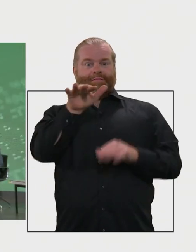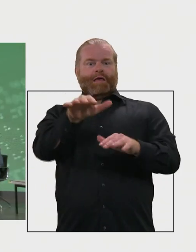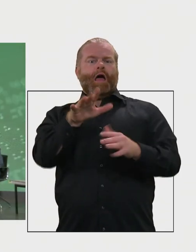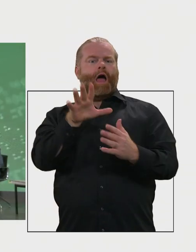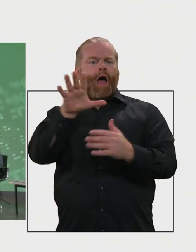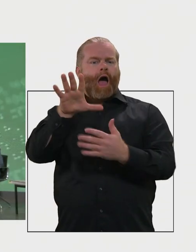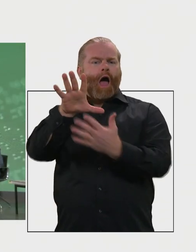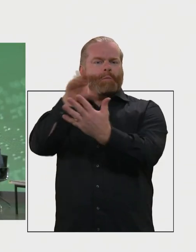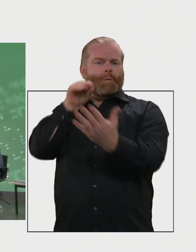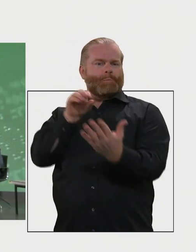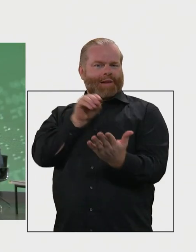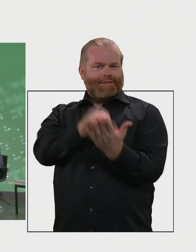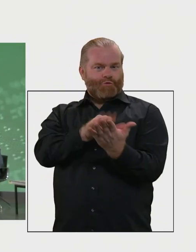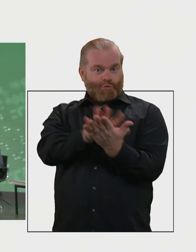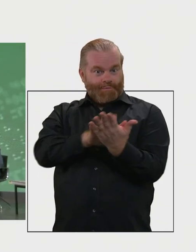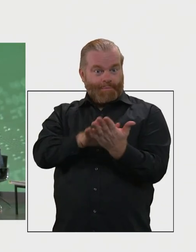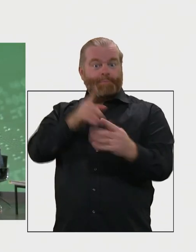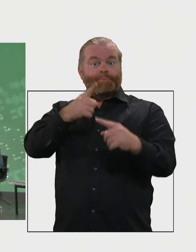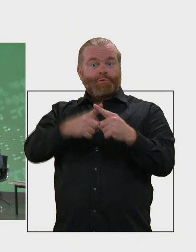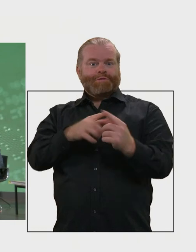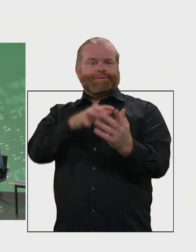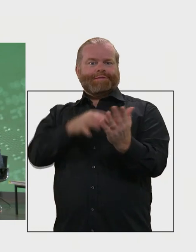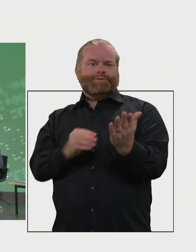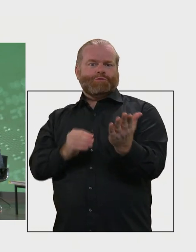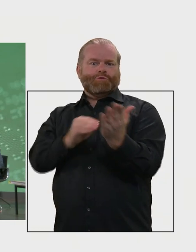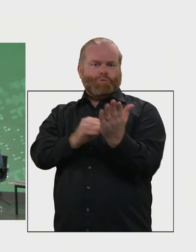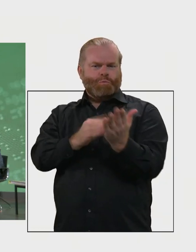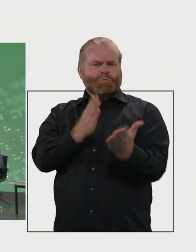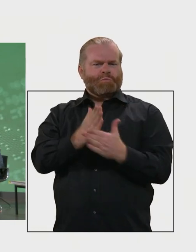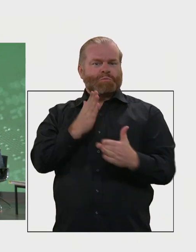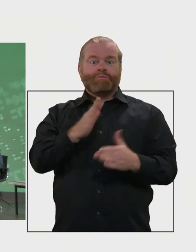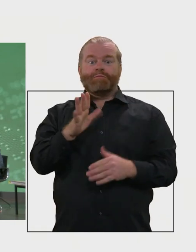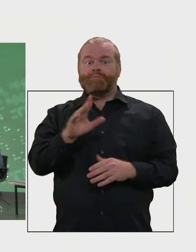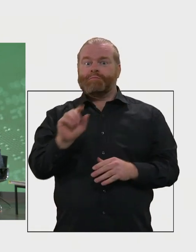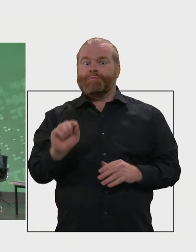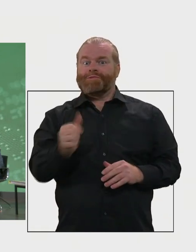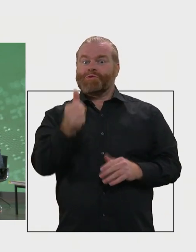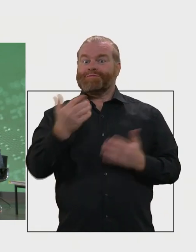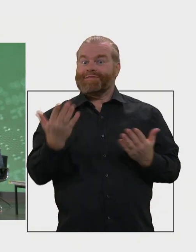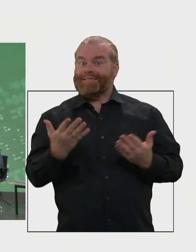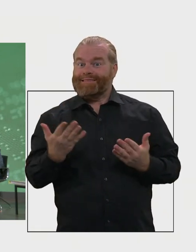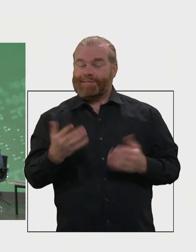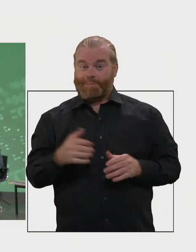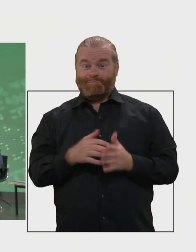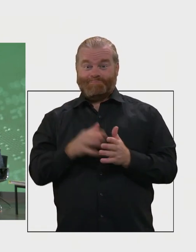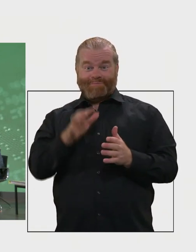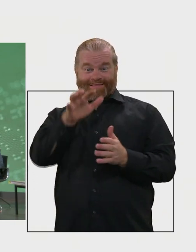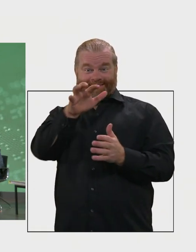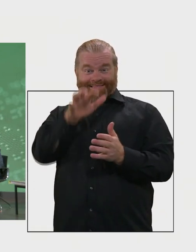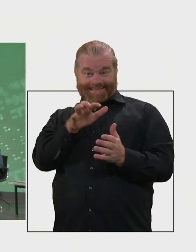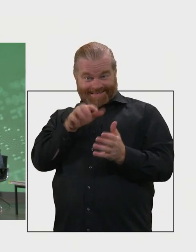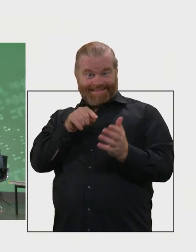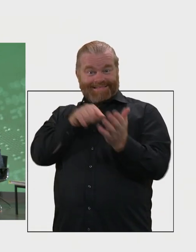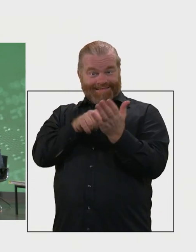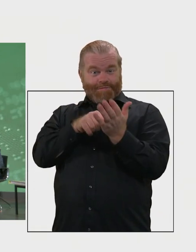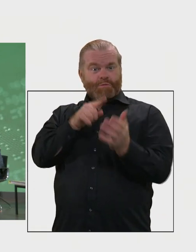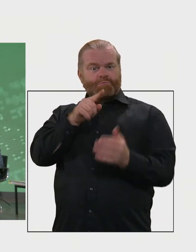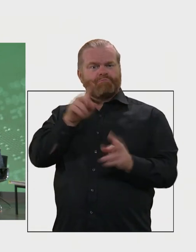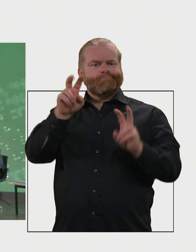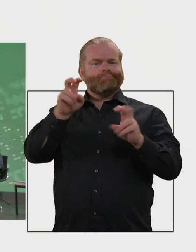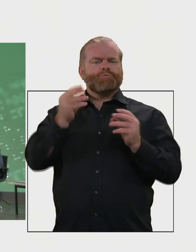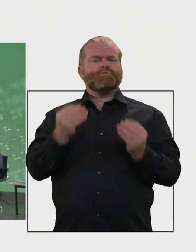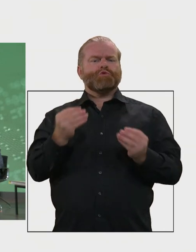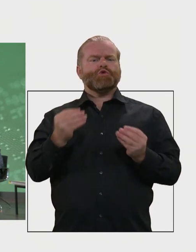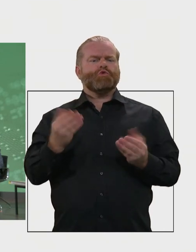diese Texte nicht einfach nur so in normaler Schwarzschrift gedruckt sind, sondern in dieser Großschrift. Dazu wird über den Text